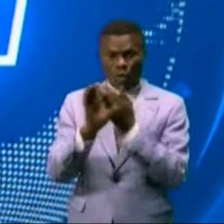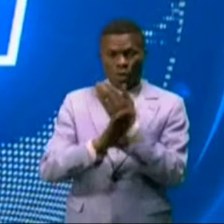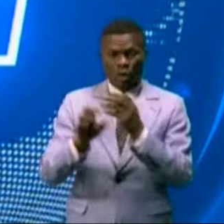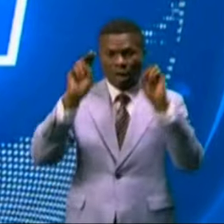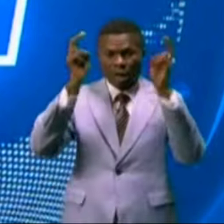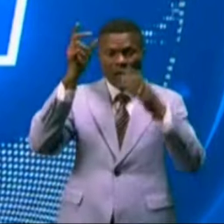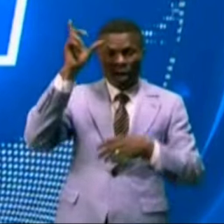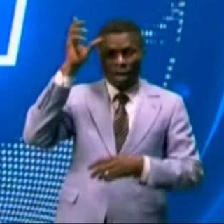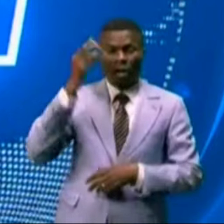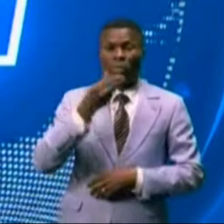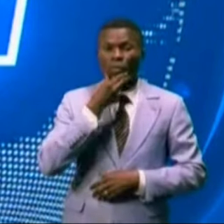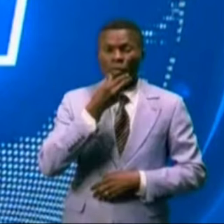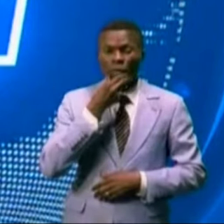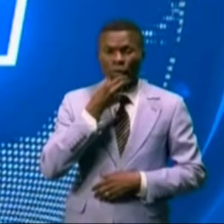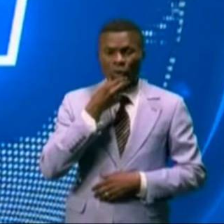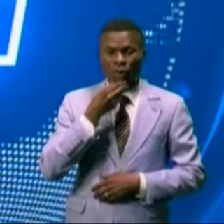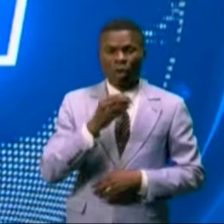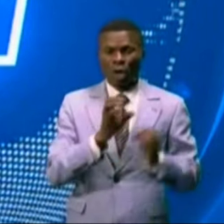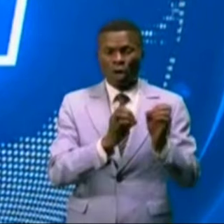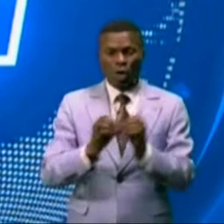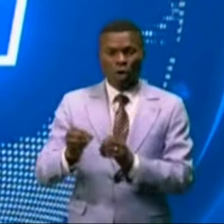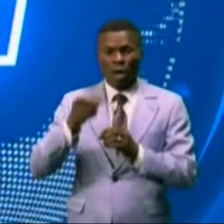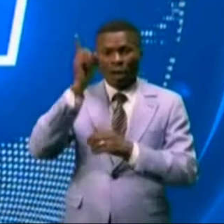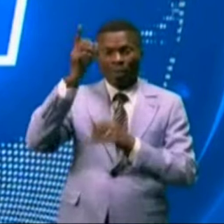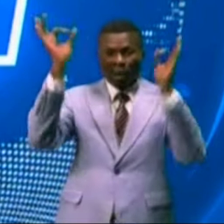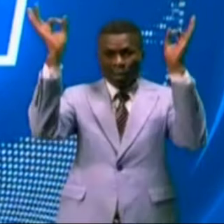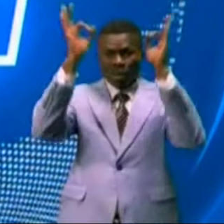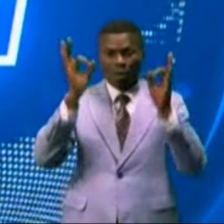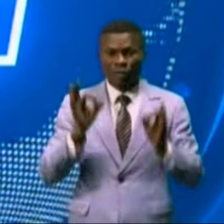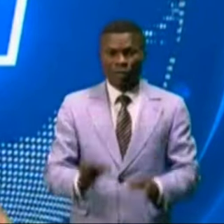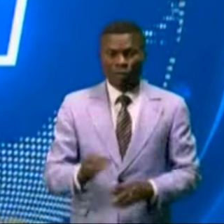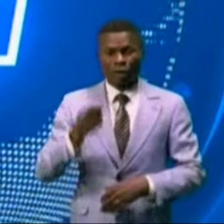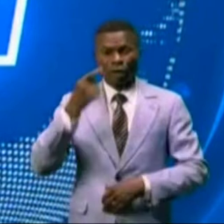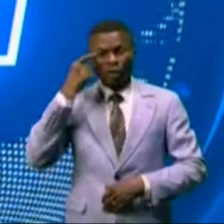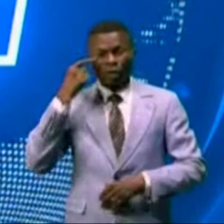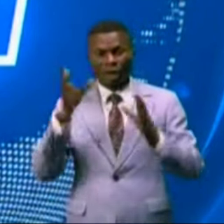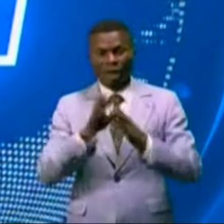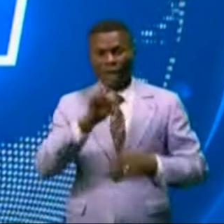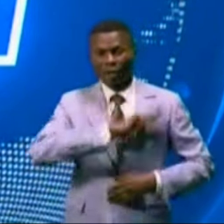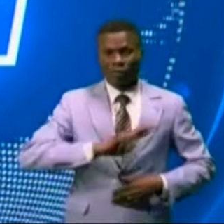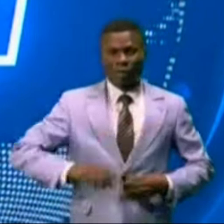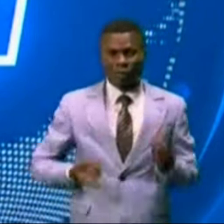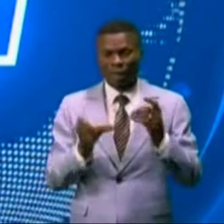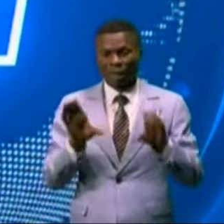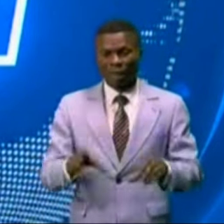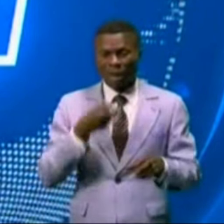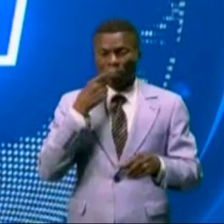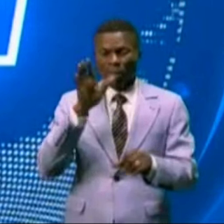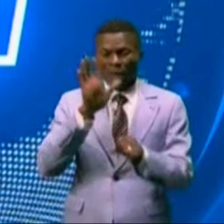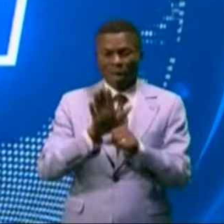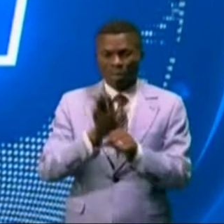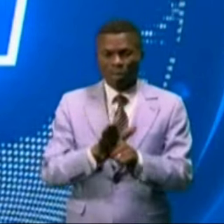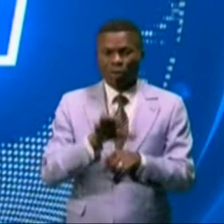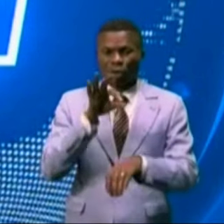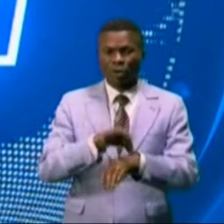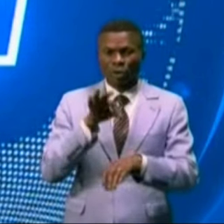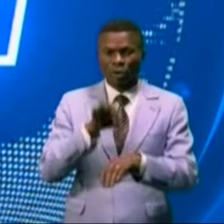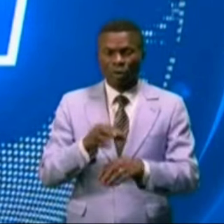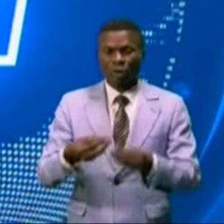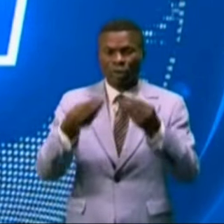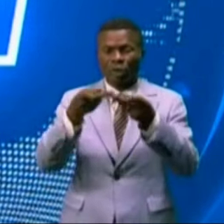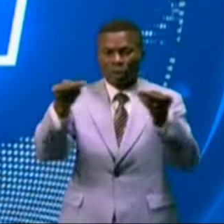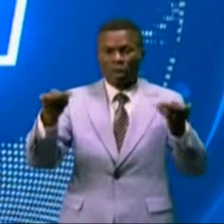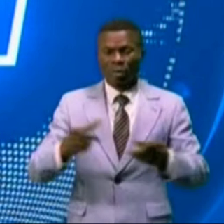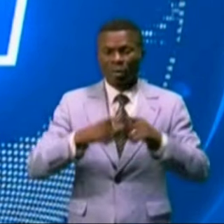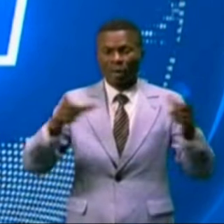de Mbujimayi va accueillir le premier forum Chine-Nord-RDC qui sera axé sur les opportunités qu'offre l'espace